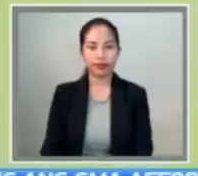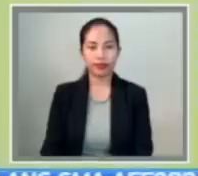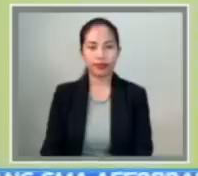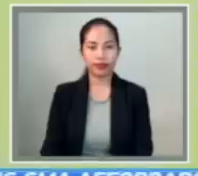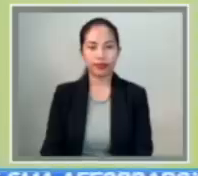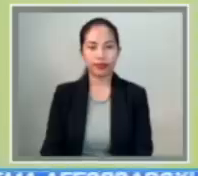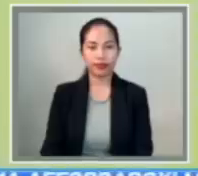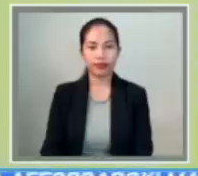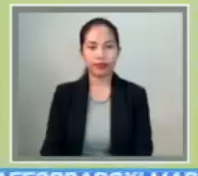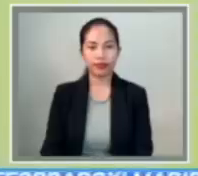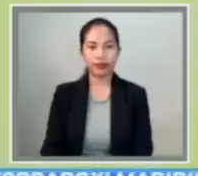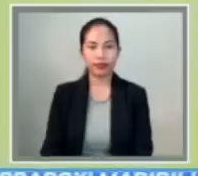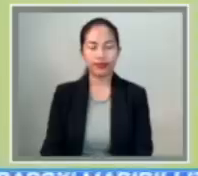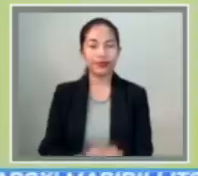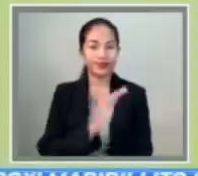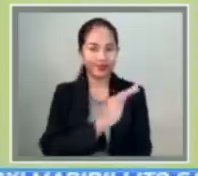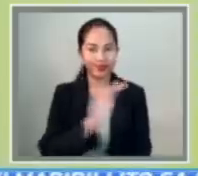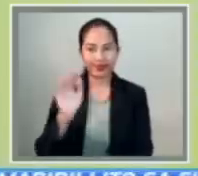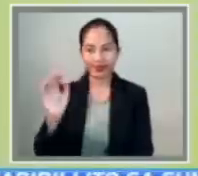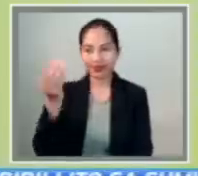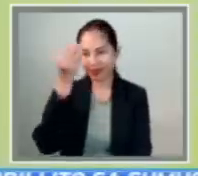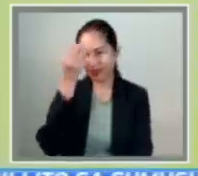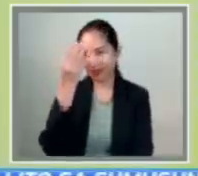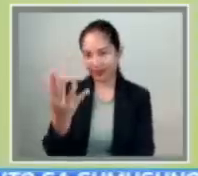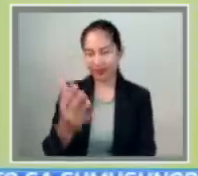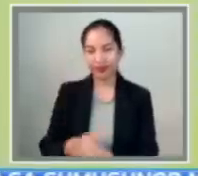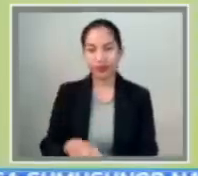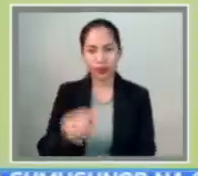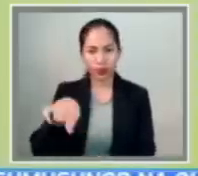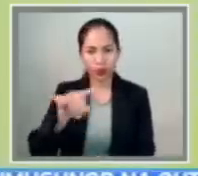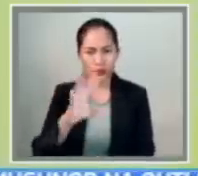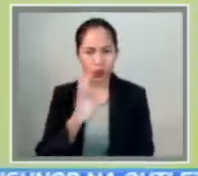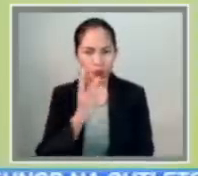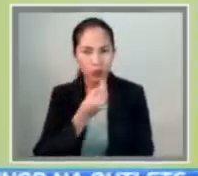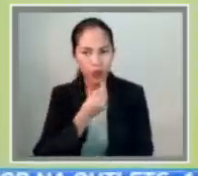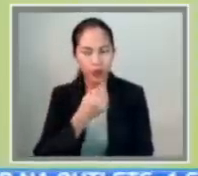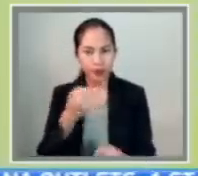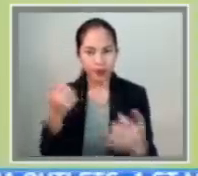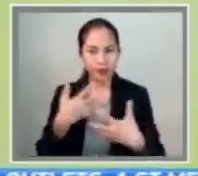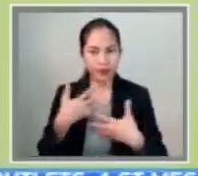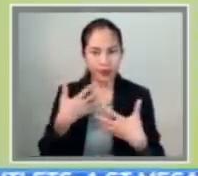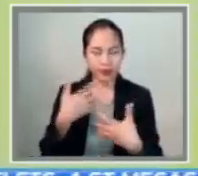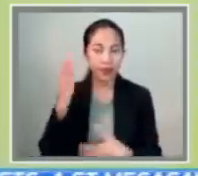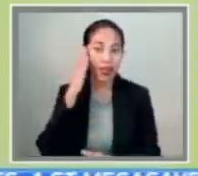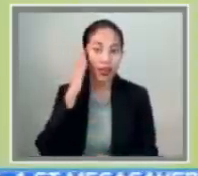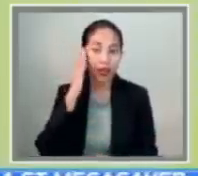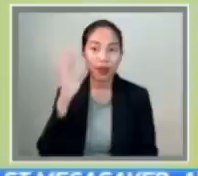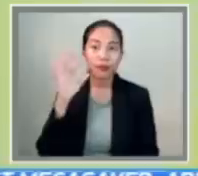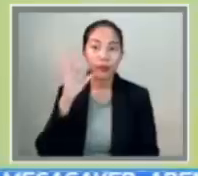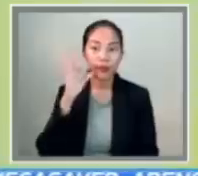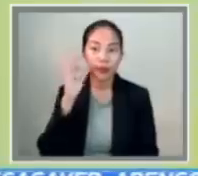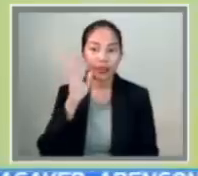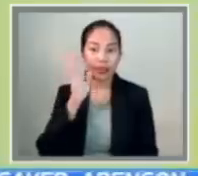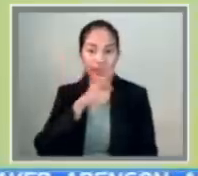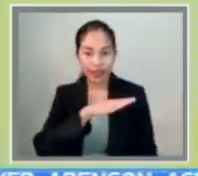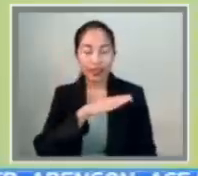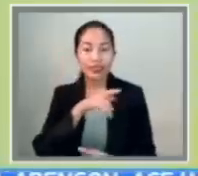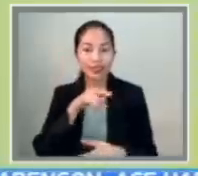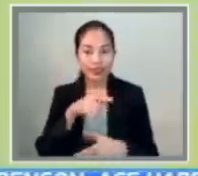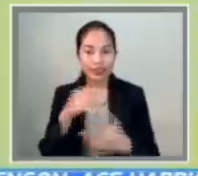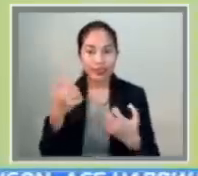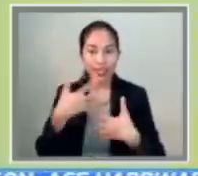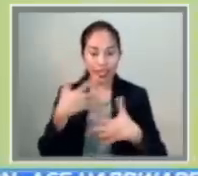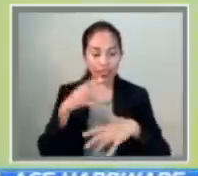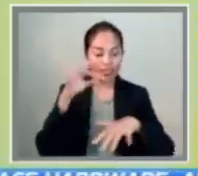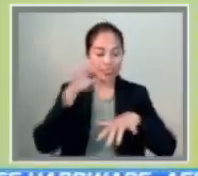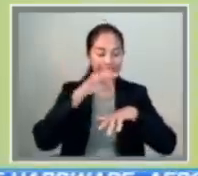Eto mga kapuso, sino po sa inyo ang takot makagat ng bubuyog? Wala naman yatang hindi, di ba? Pero ito daw sa isang farm sa Cavite State